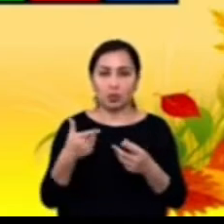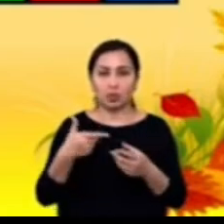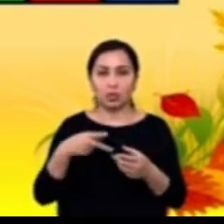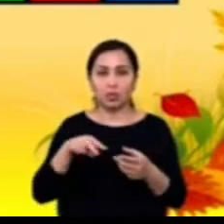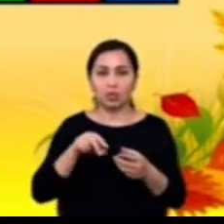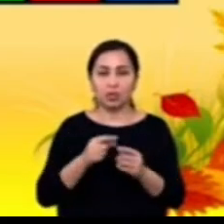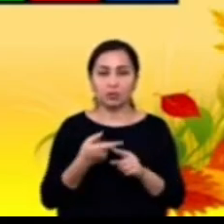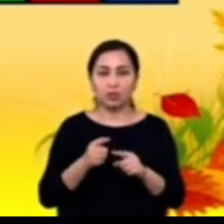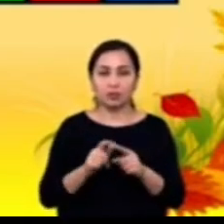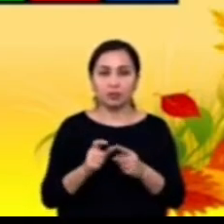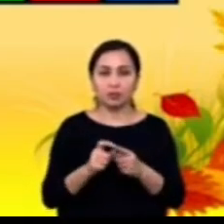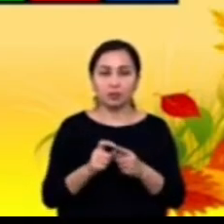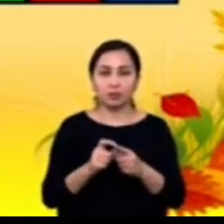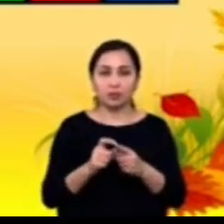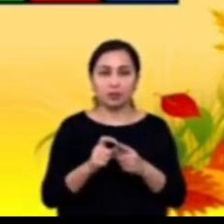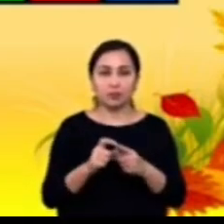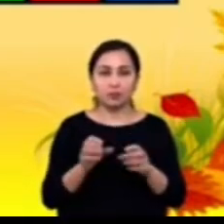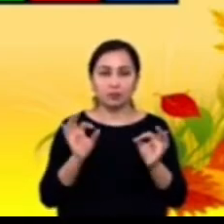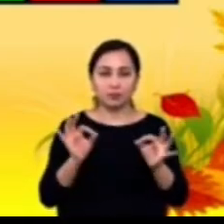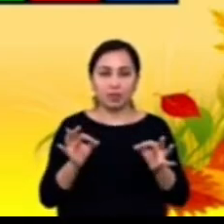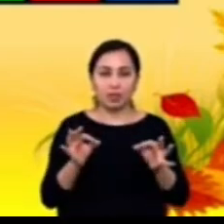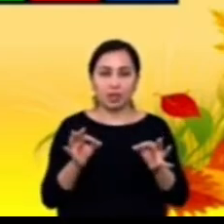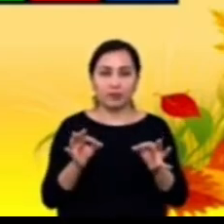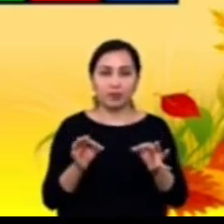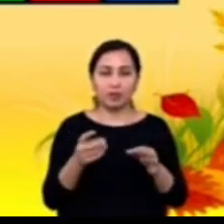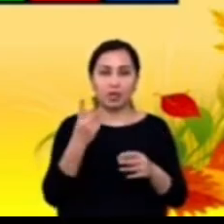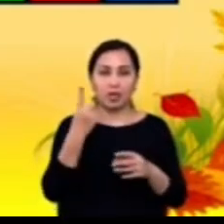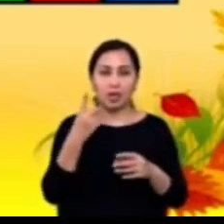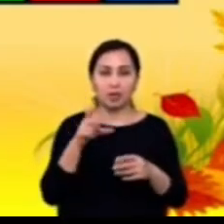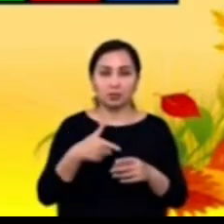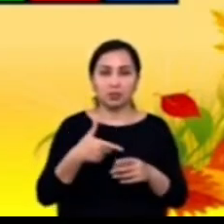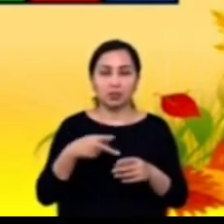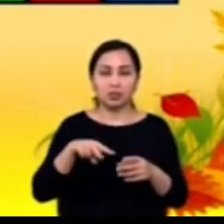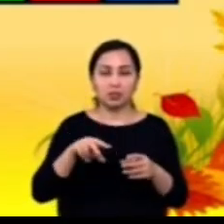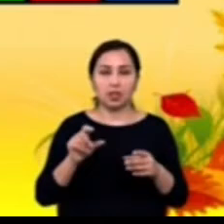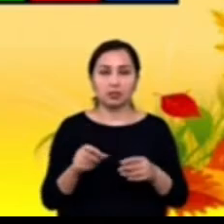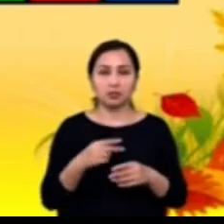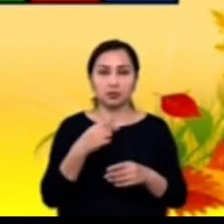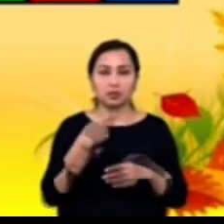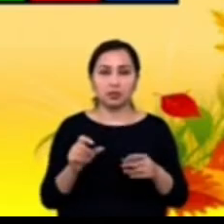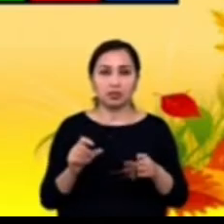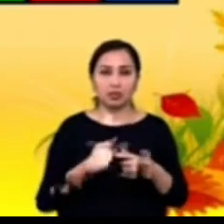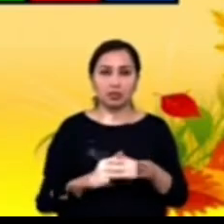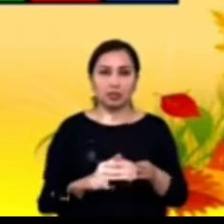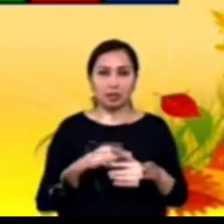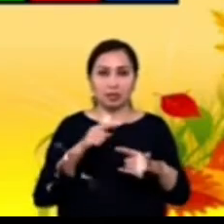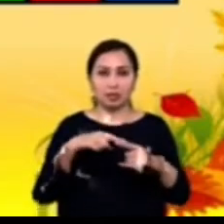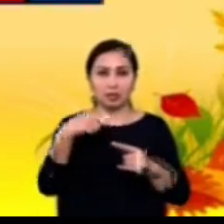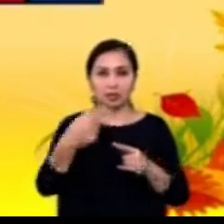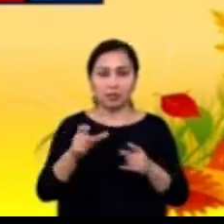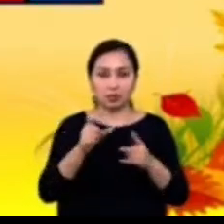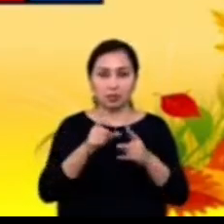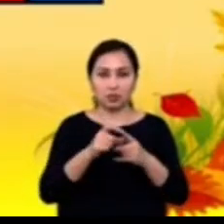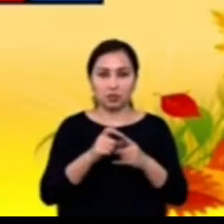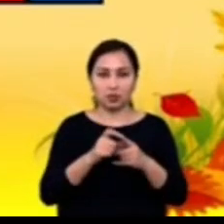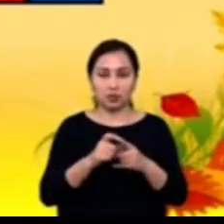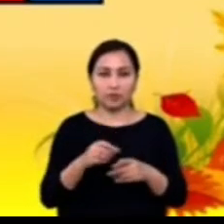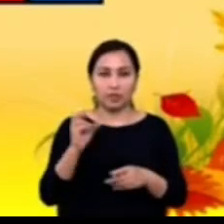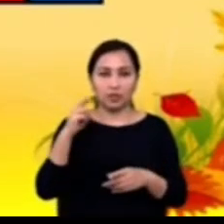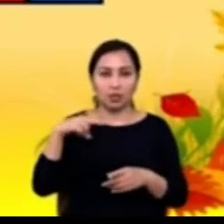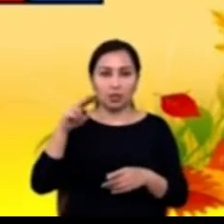гласных в данном слове? Правильно, один гласный звук. Следующее слово –